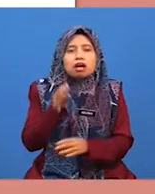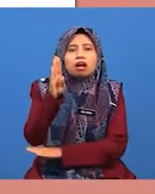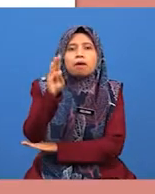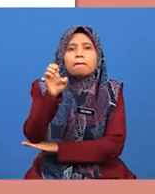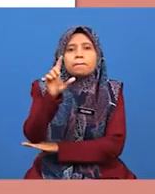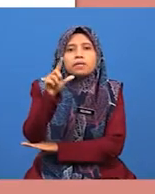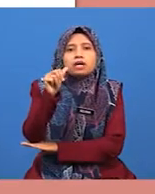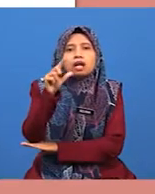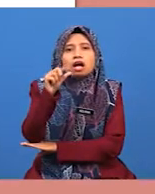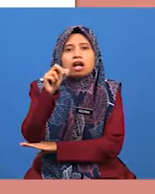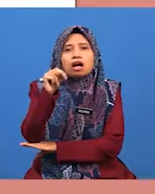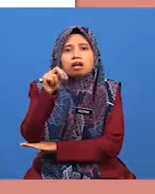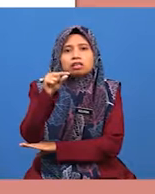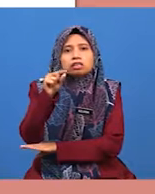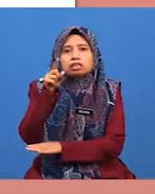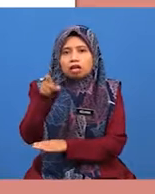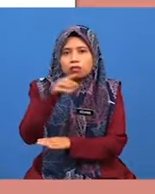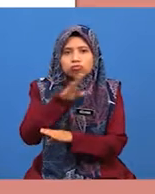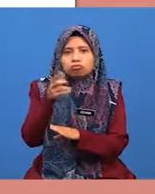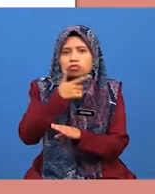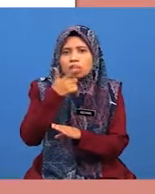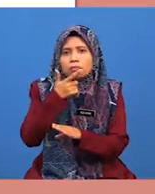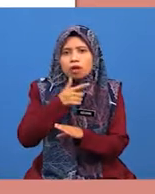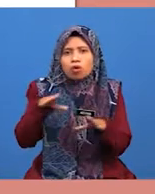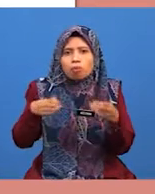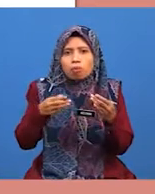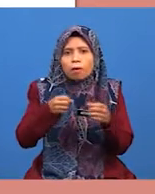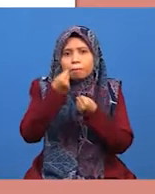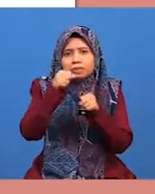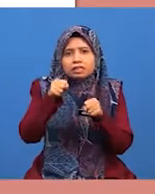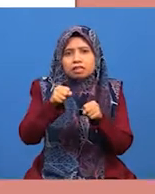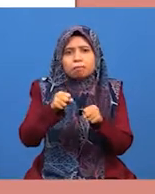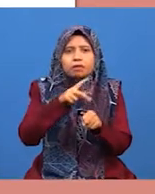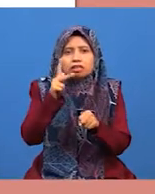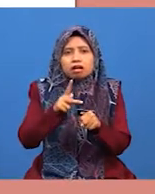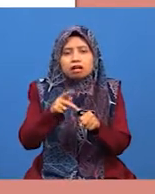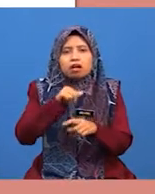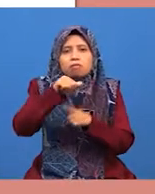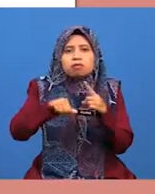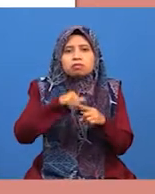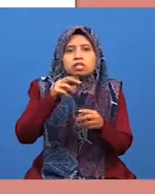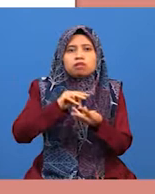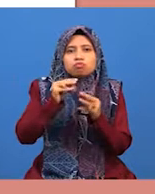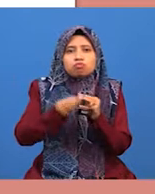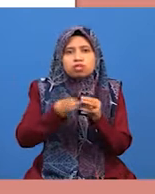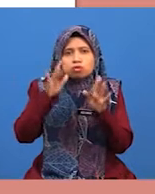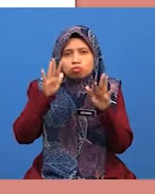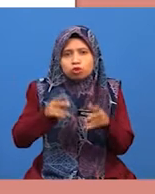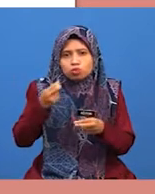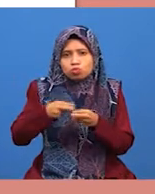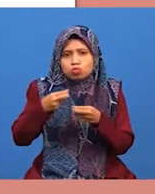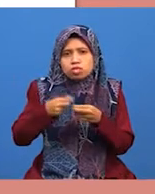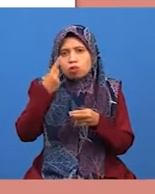Belalang, kamu tidak mahu membuat persiapankah? Apabila musim tengkujuh, susah untuk